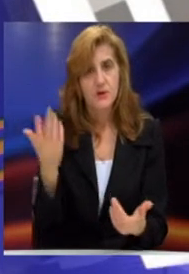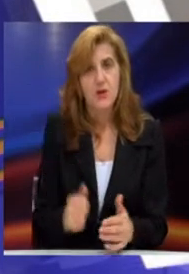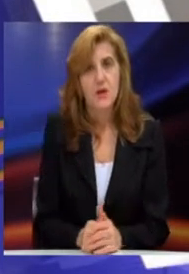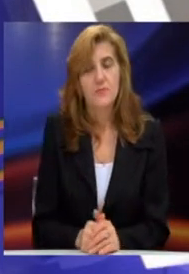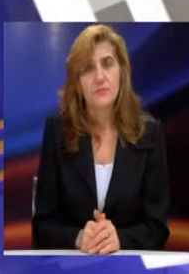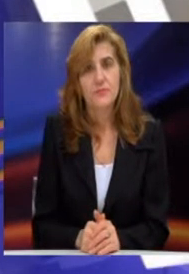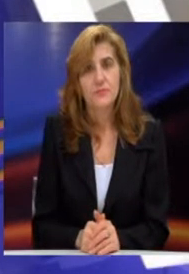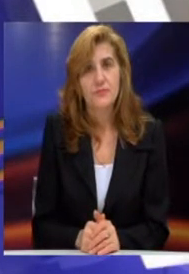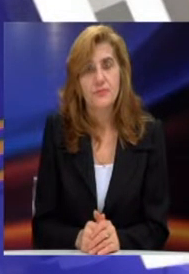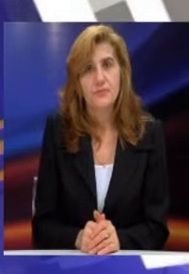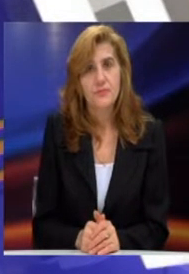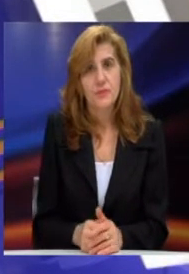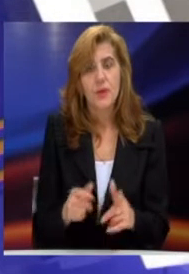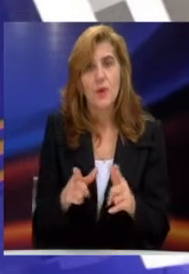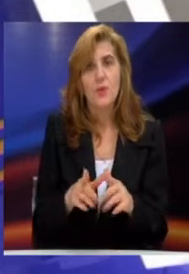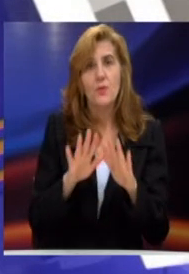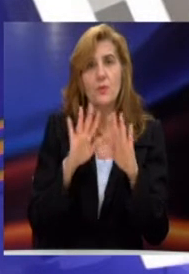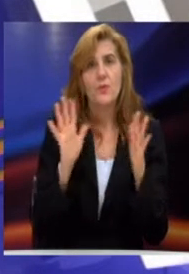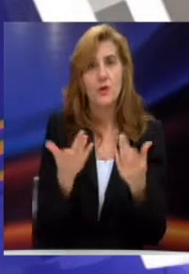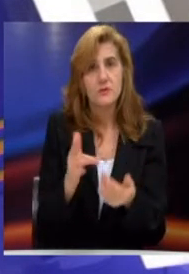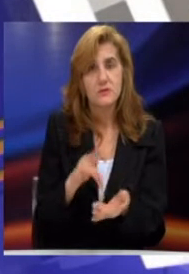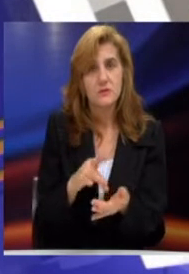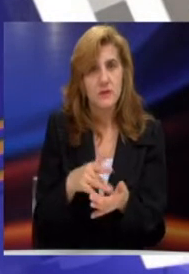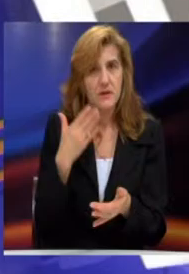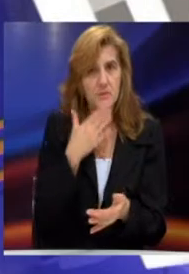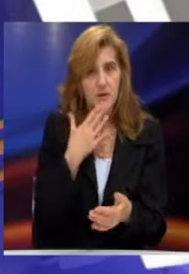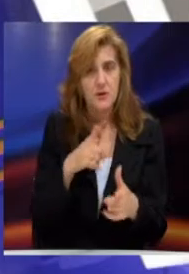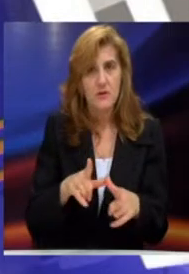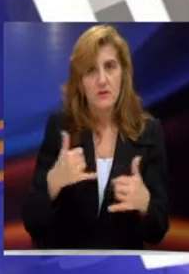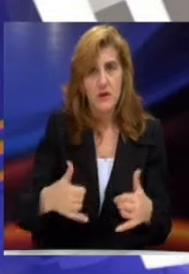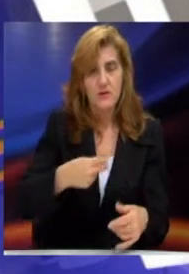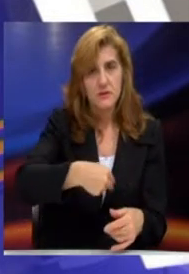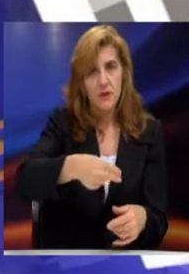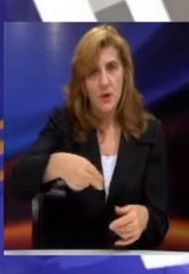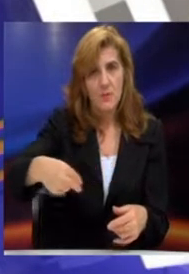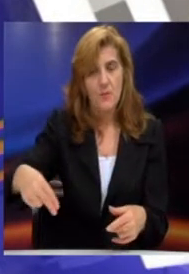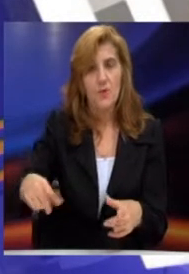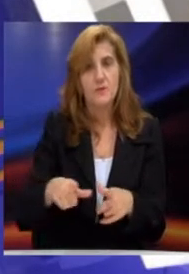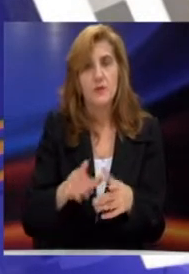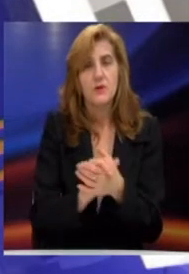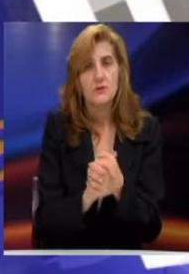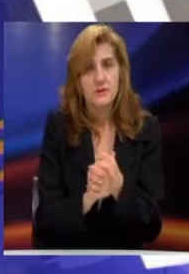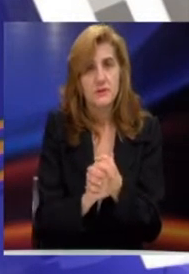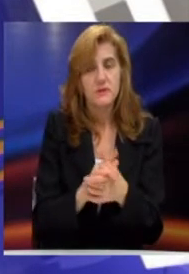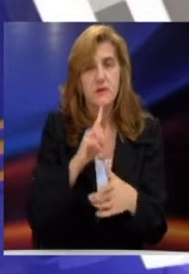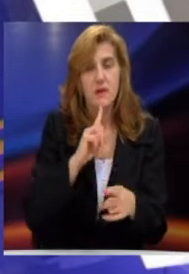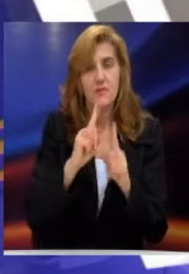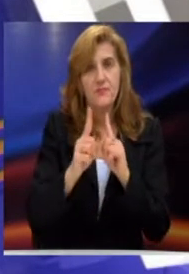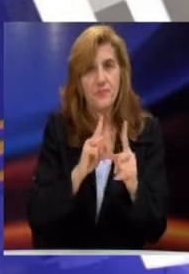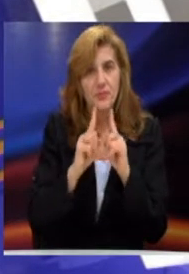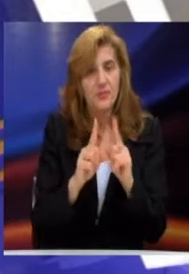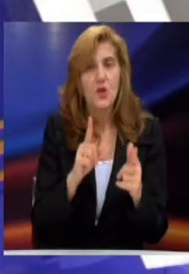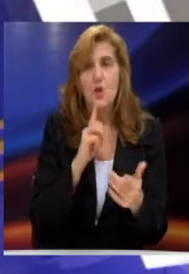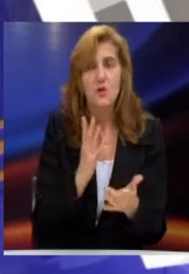razmišljanja. U prostorijama Srednje medicinske škole danas je potpisan ugovor i memorandum o saradnji sa